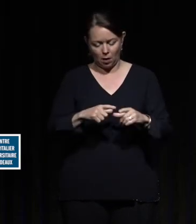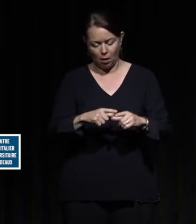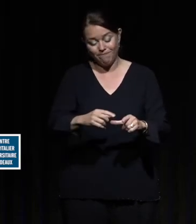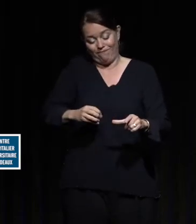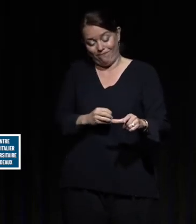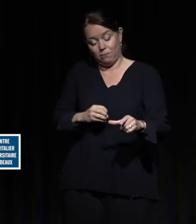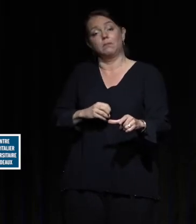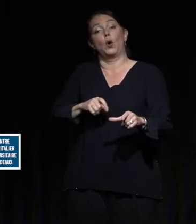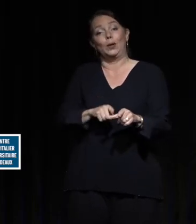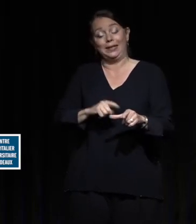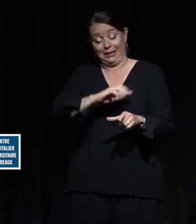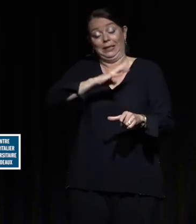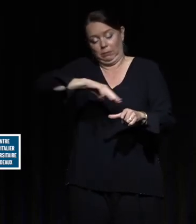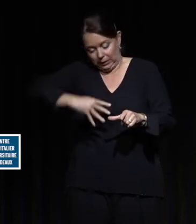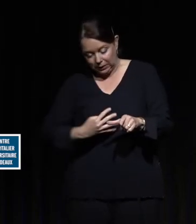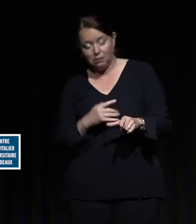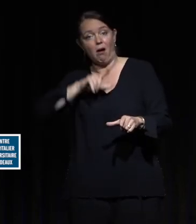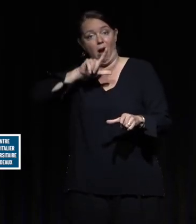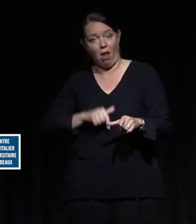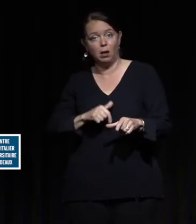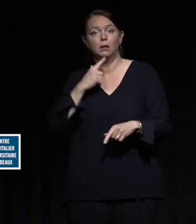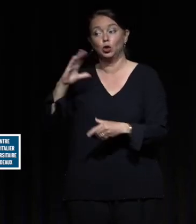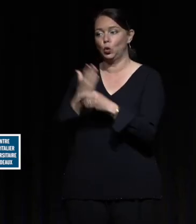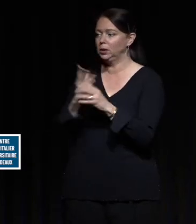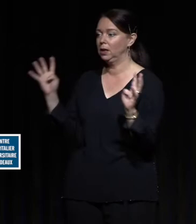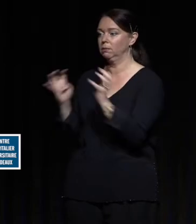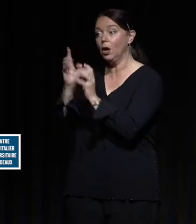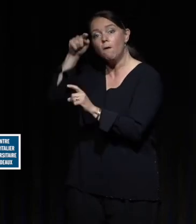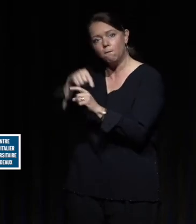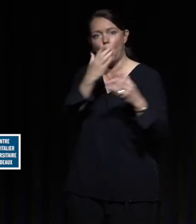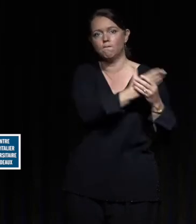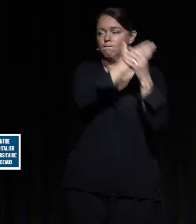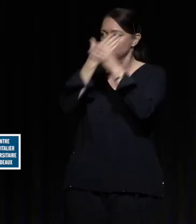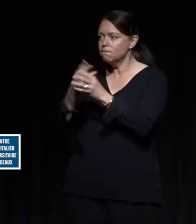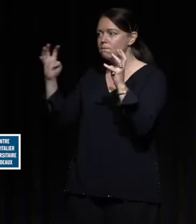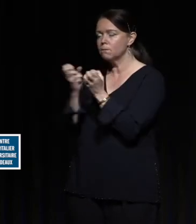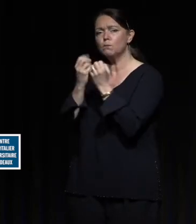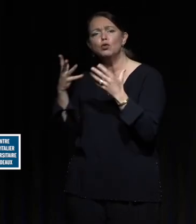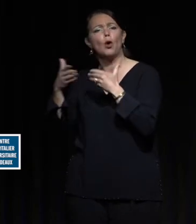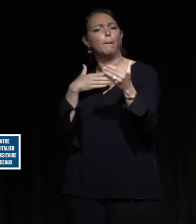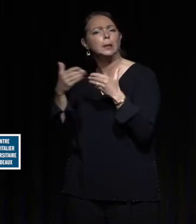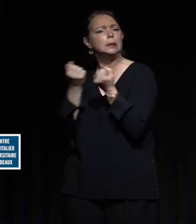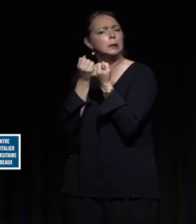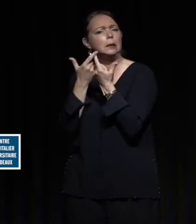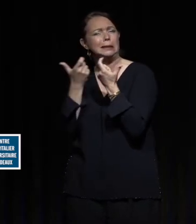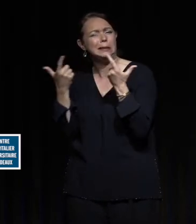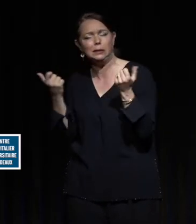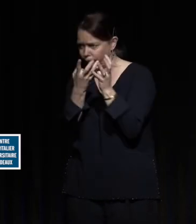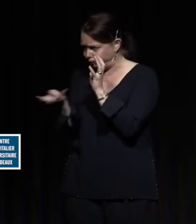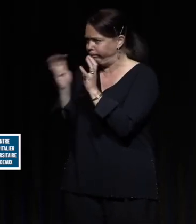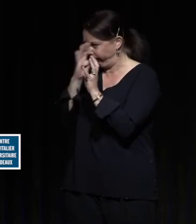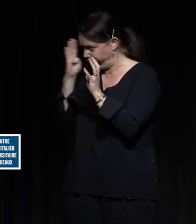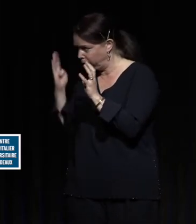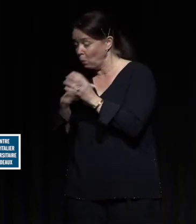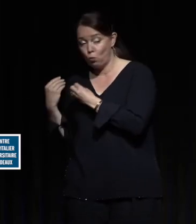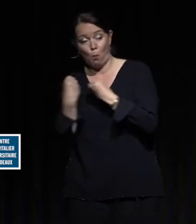dossier doit faire l'objet d'une réunion de concertation pluridisciplinaire qui permettra de leur donner un plan thérapeutique,